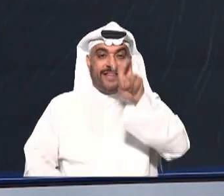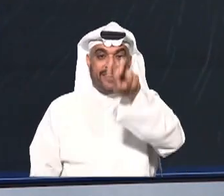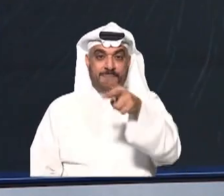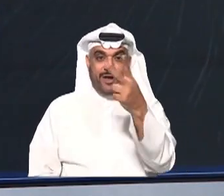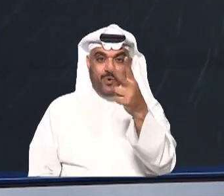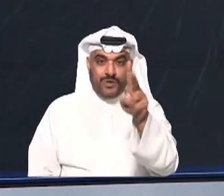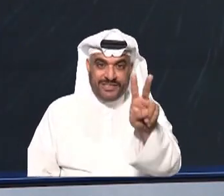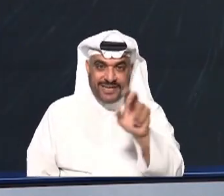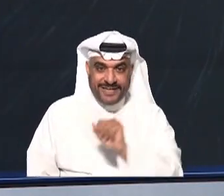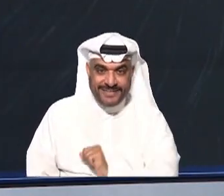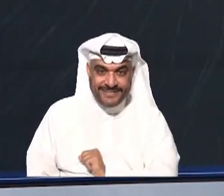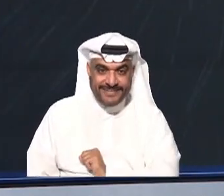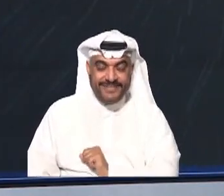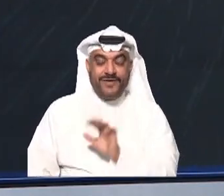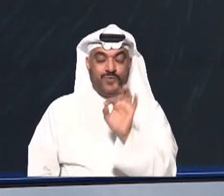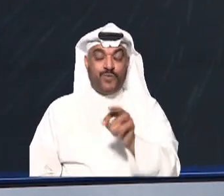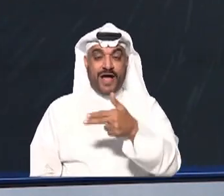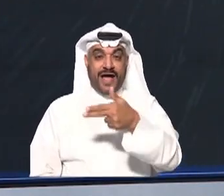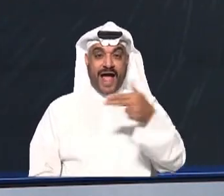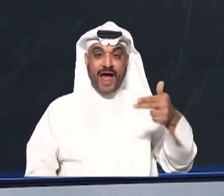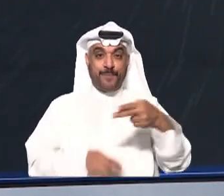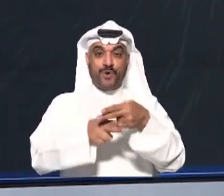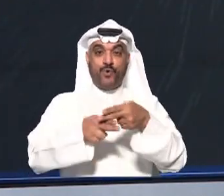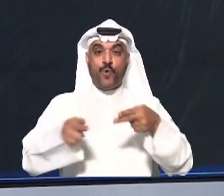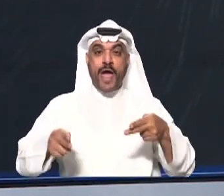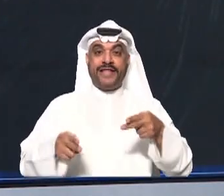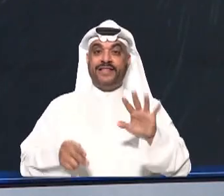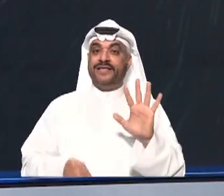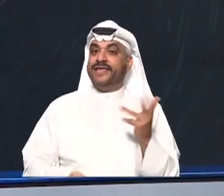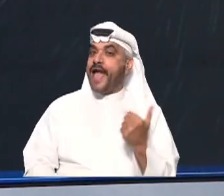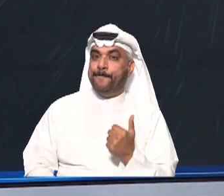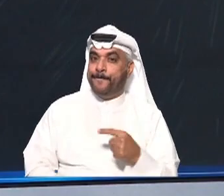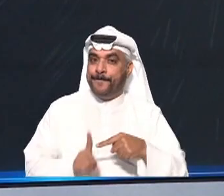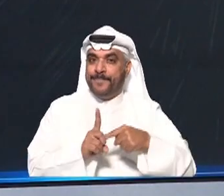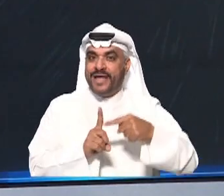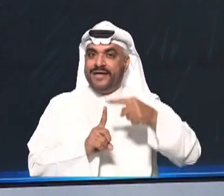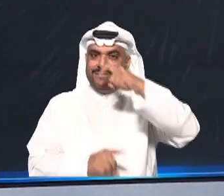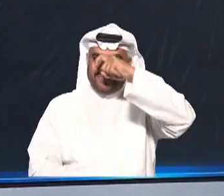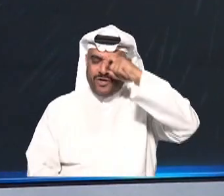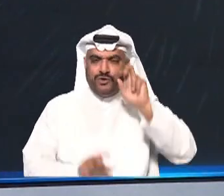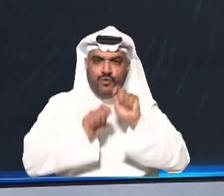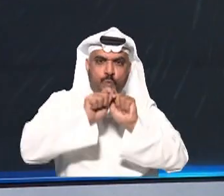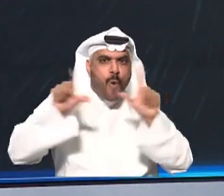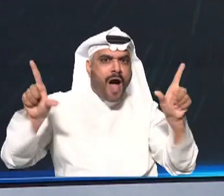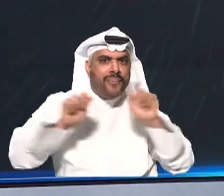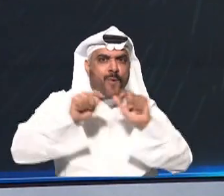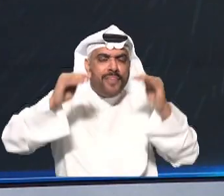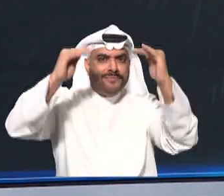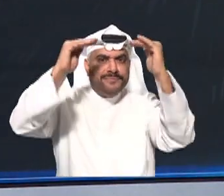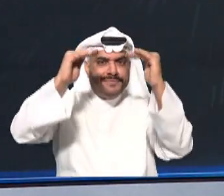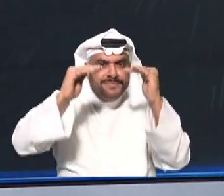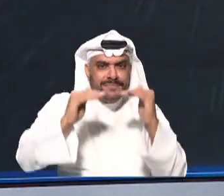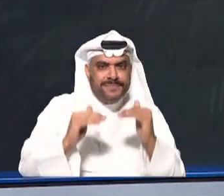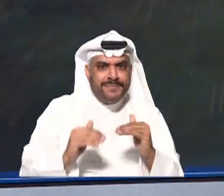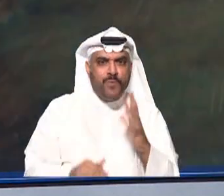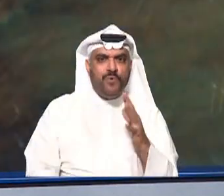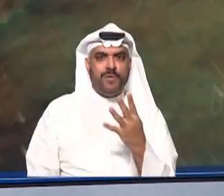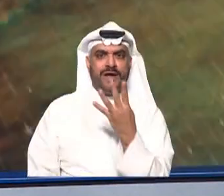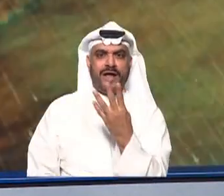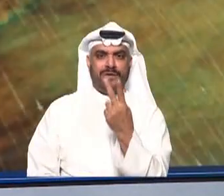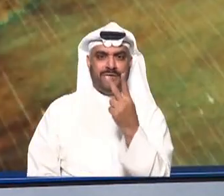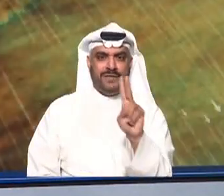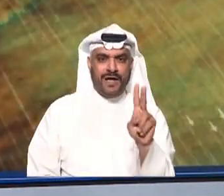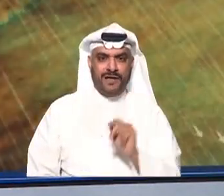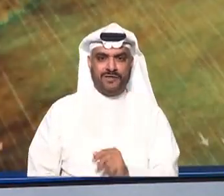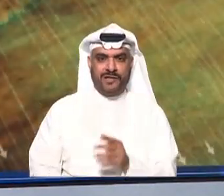درجة مئوية. بالنسبة للمناطق الغربية من البلاد السالمة الشقاية، لاحظ انخفاض ملحوظ قد تصل إلى 24 درجة مئوية. في